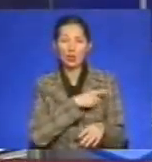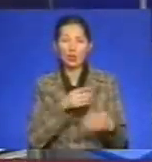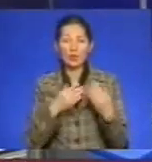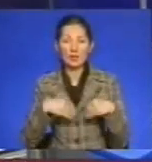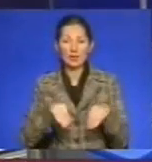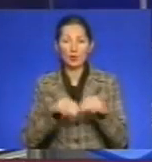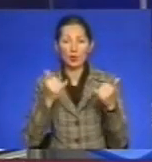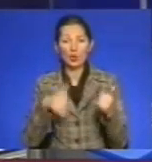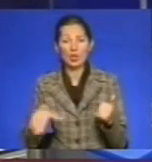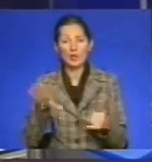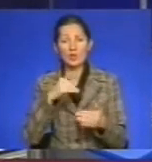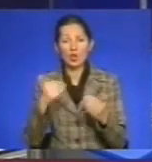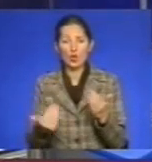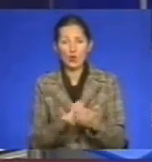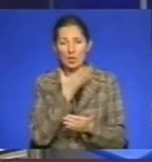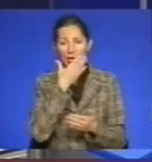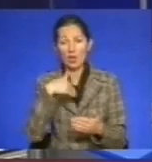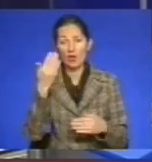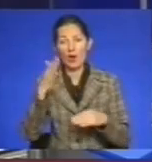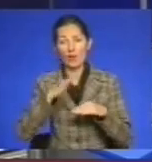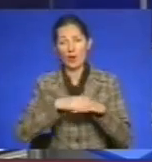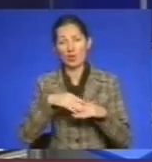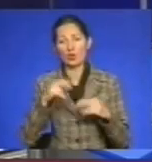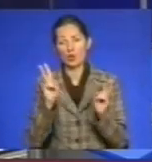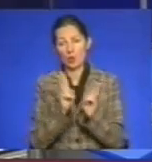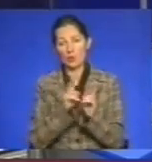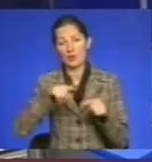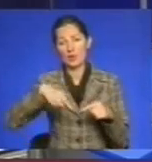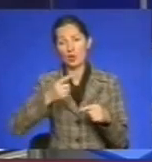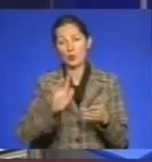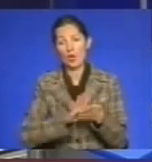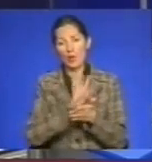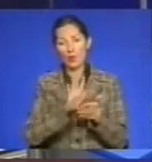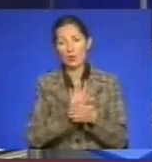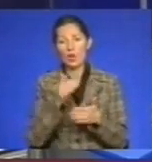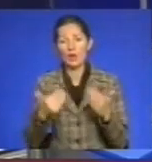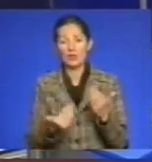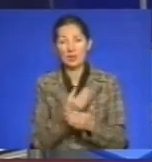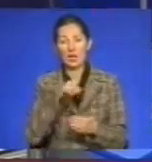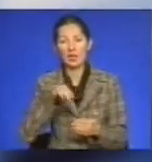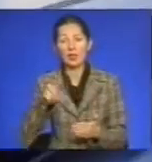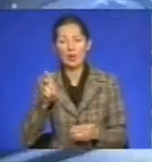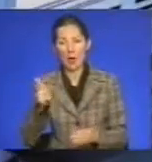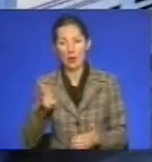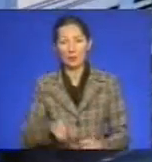На сьогодні це всі новини. Гарного вам вечора і побачимось у наступних випусках. Вістей ТТБ.